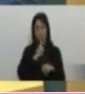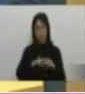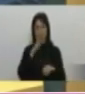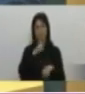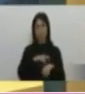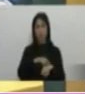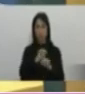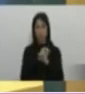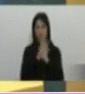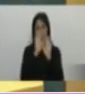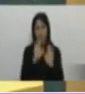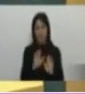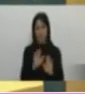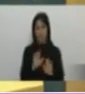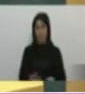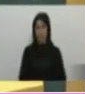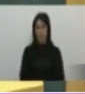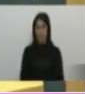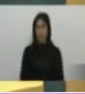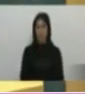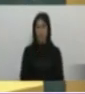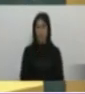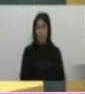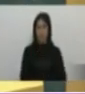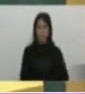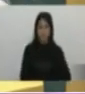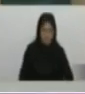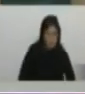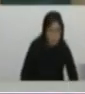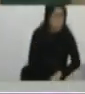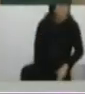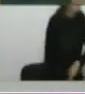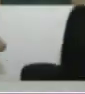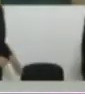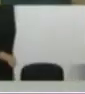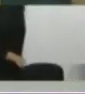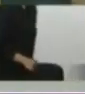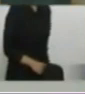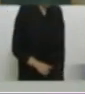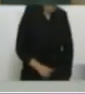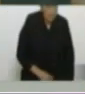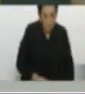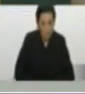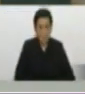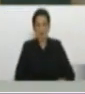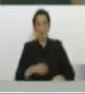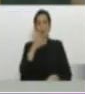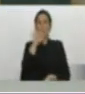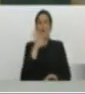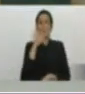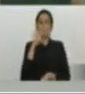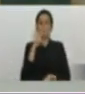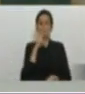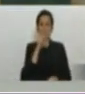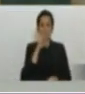და 2.8%. ეს არის სტატისტიკური ცნობილების ფარგლებში. ამდენს ჩვენი სტატისტიკა იტყუება სხვადასხვა ხელისუფლების